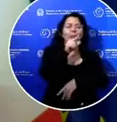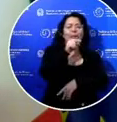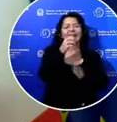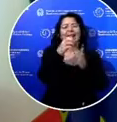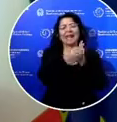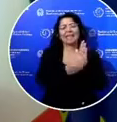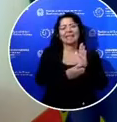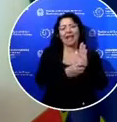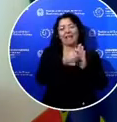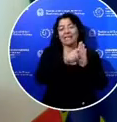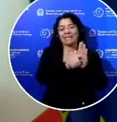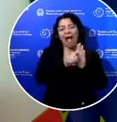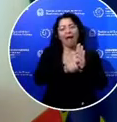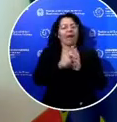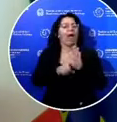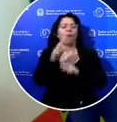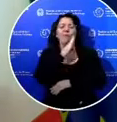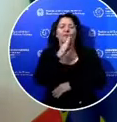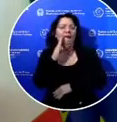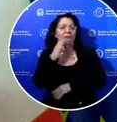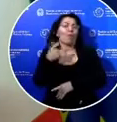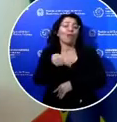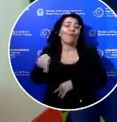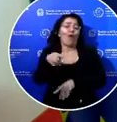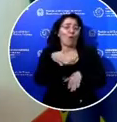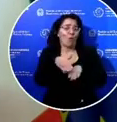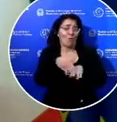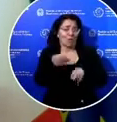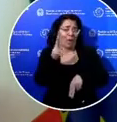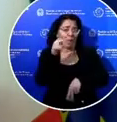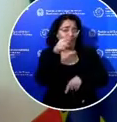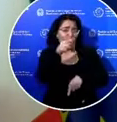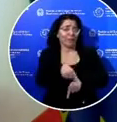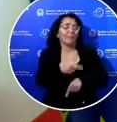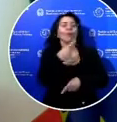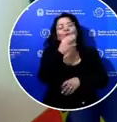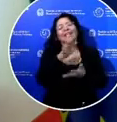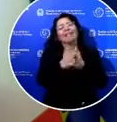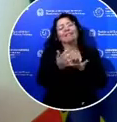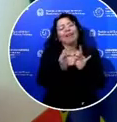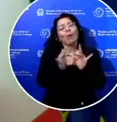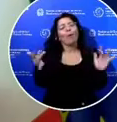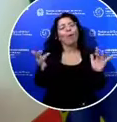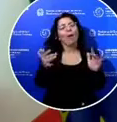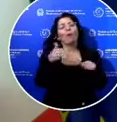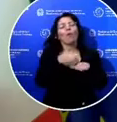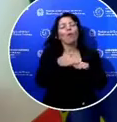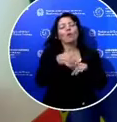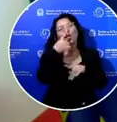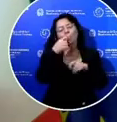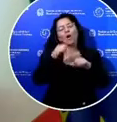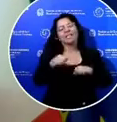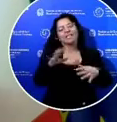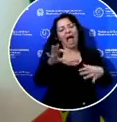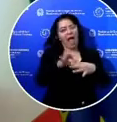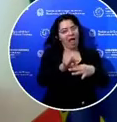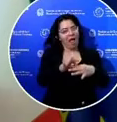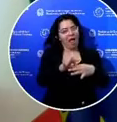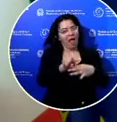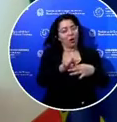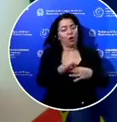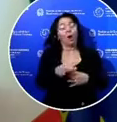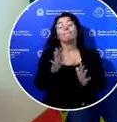Instagram e Facebook sono quelli che loro usano di più. Un uso sano del web. Quello su cui voglio richiamare però la vostra attenzione, che a